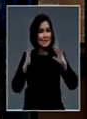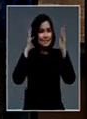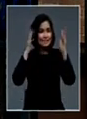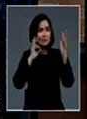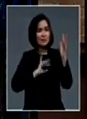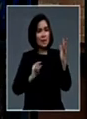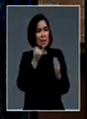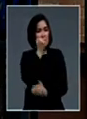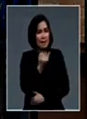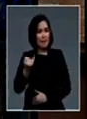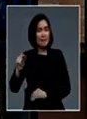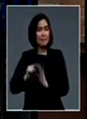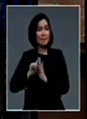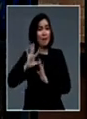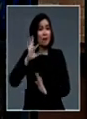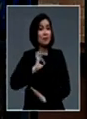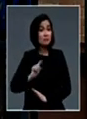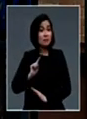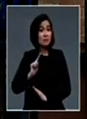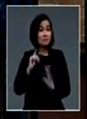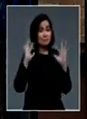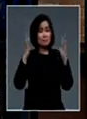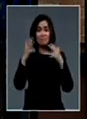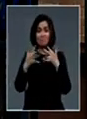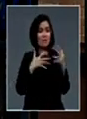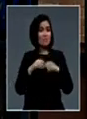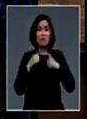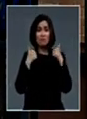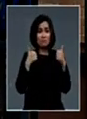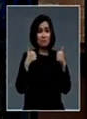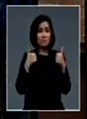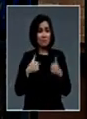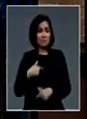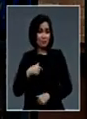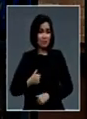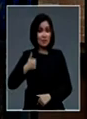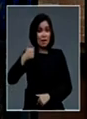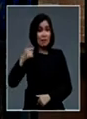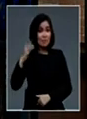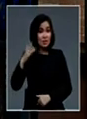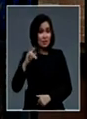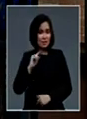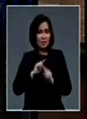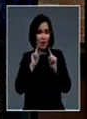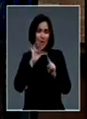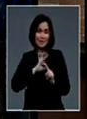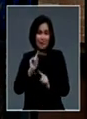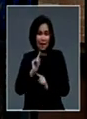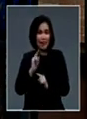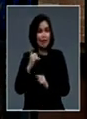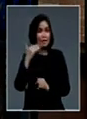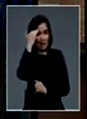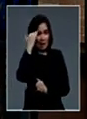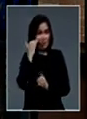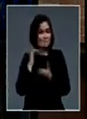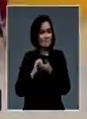ะว่าแพ้5นัดติดปรากฏว่ากองเชียร์รู้สึกไม่เป็นไรชิลๆถึงเราจะไม่ชนะแต่เรามีความสมัครสมานสามัคคี